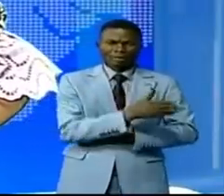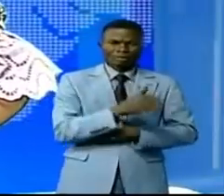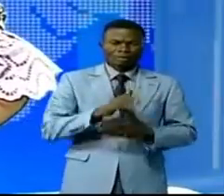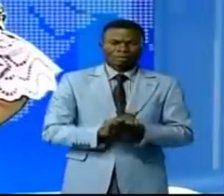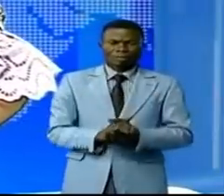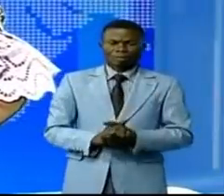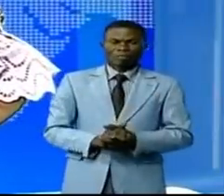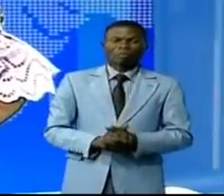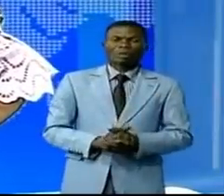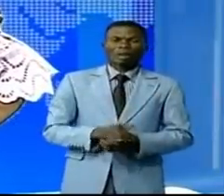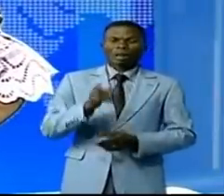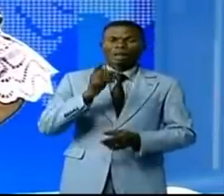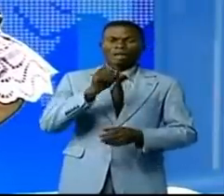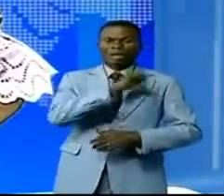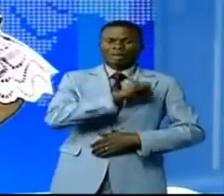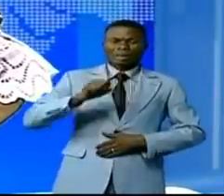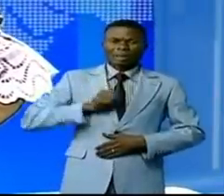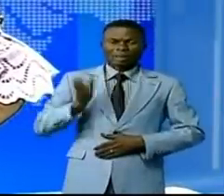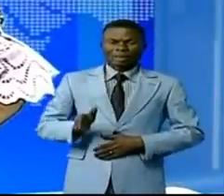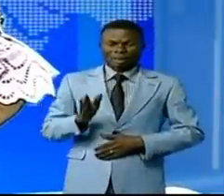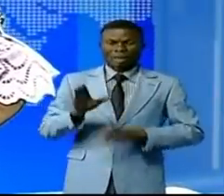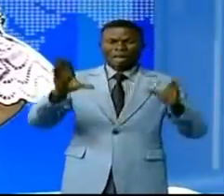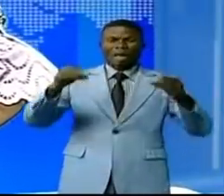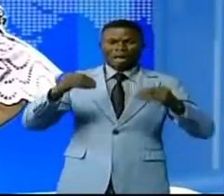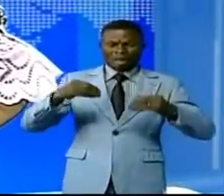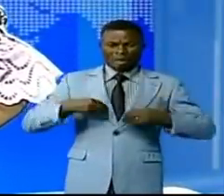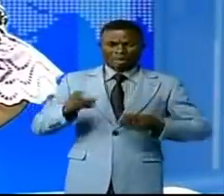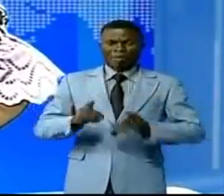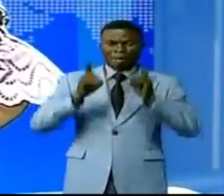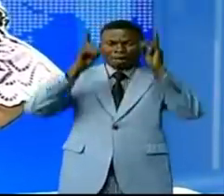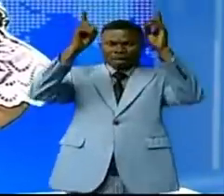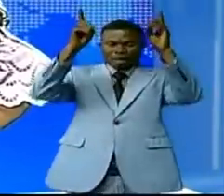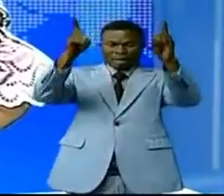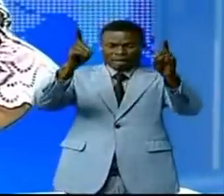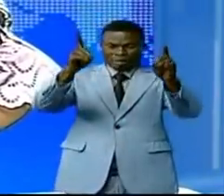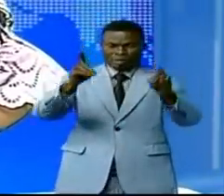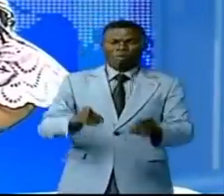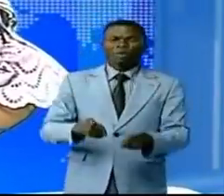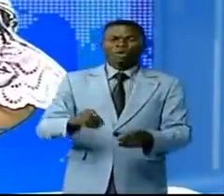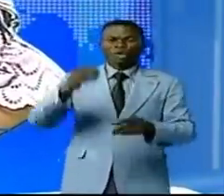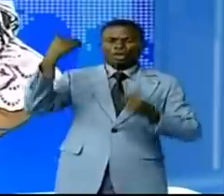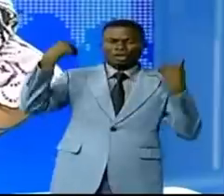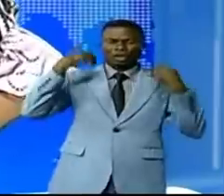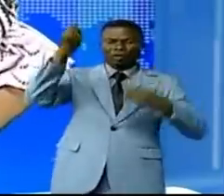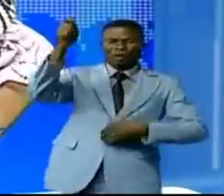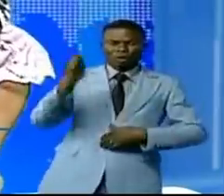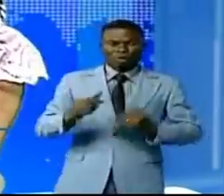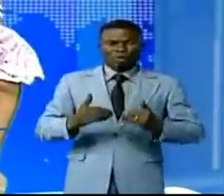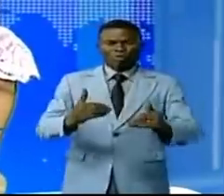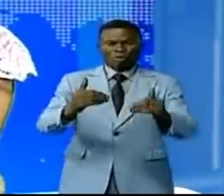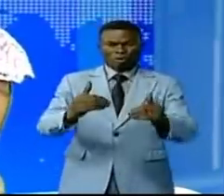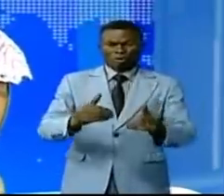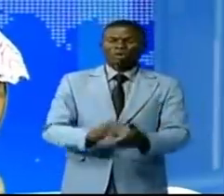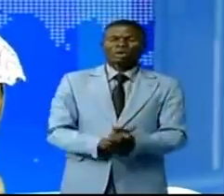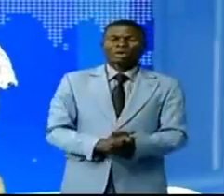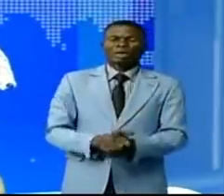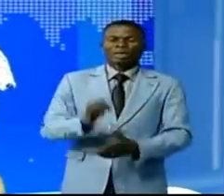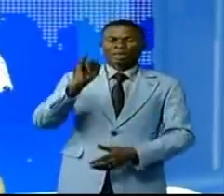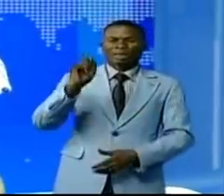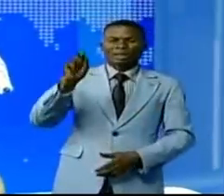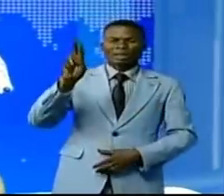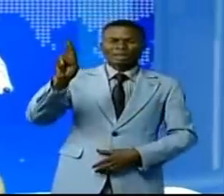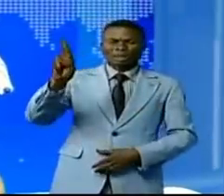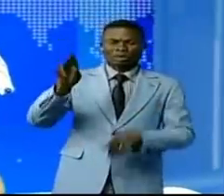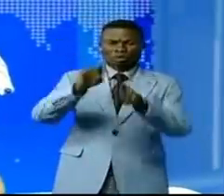Chambre haute du Parlement a prorogé hier l'état de siège en Ituri et au Nord Kivu. Les sénateurs l'ont voté en seconde lecture au cours de la